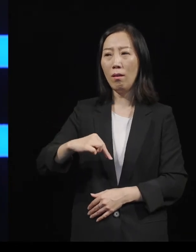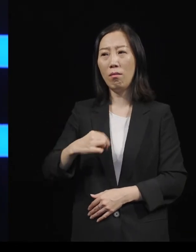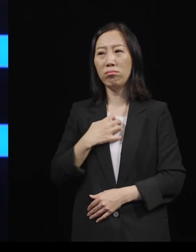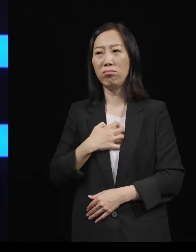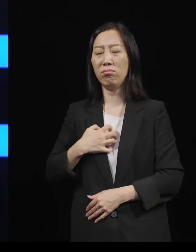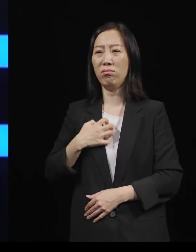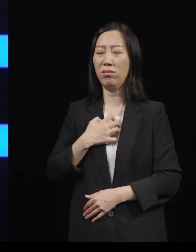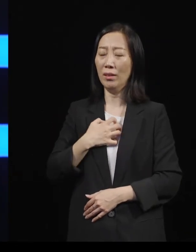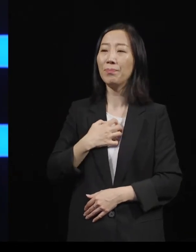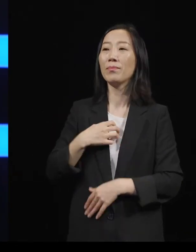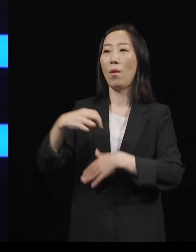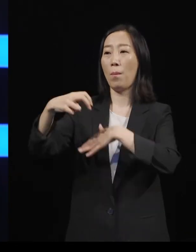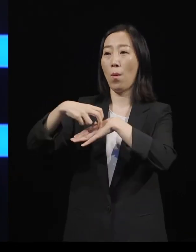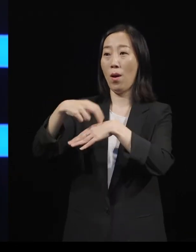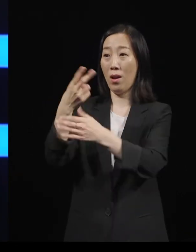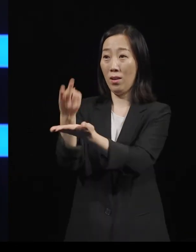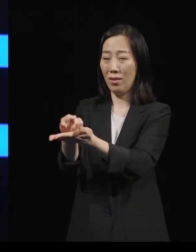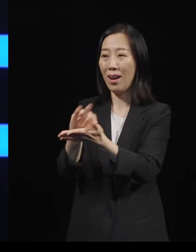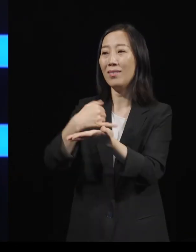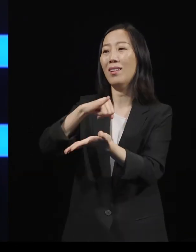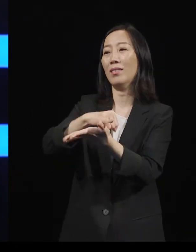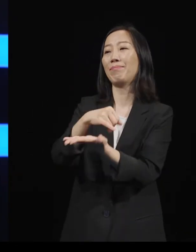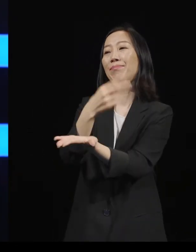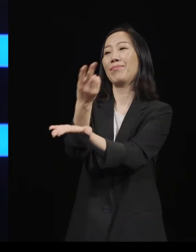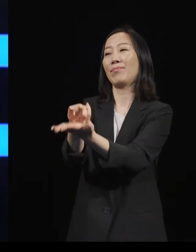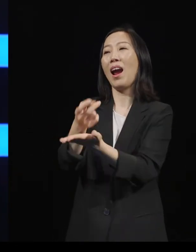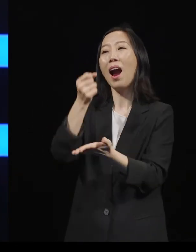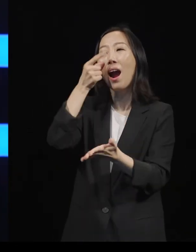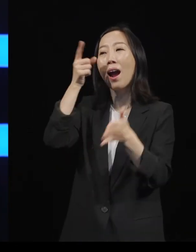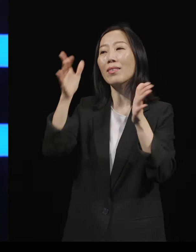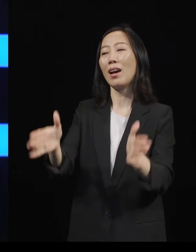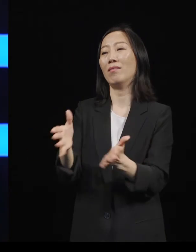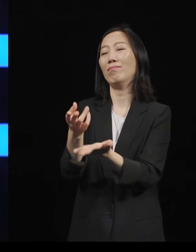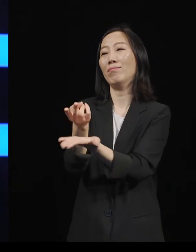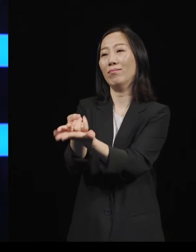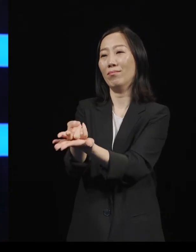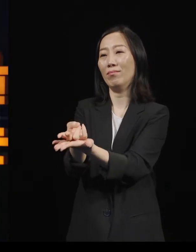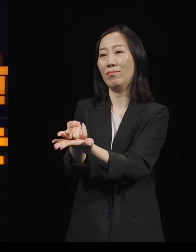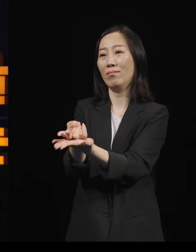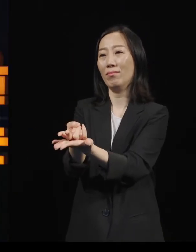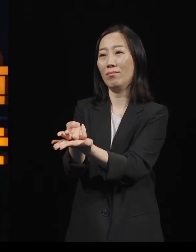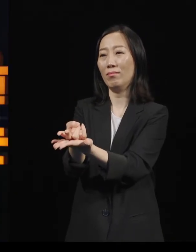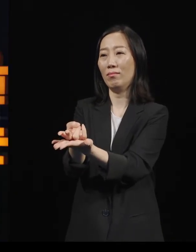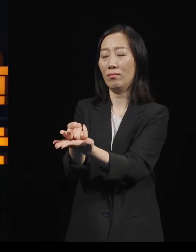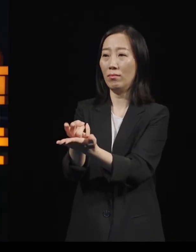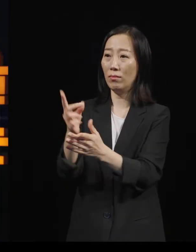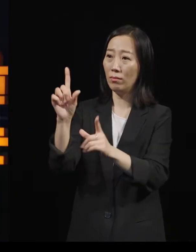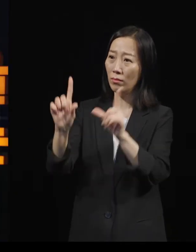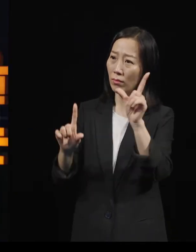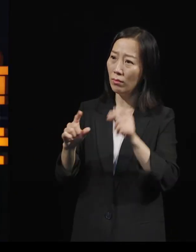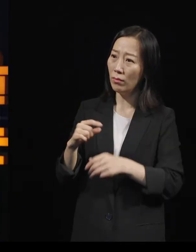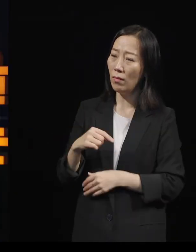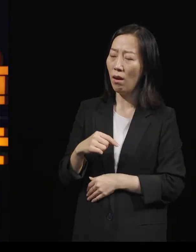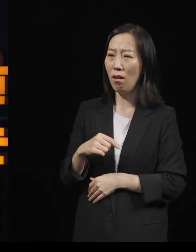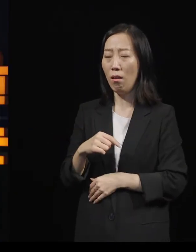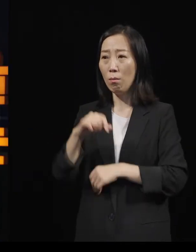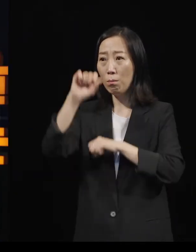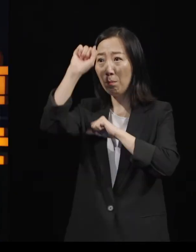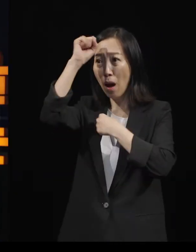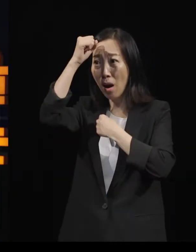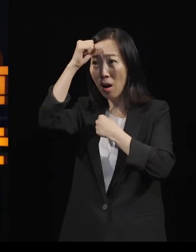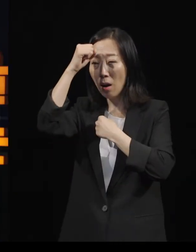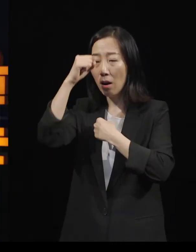그렇게 저희 아이는 병원에서 1달 동안 누워만 있었습니다. 하도 누워만 있다 보니 나중에는 발이